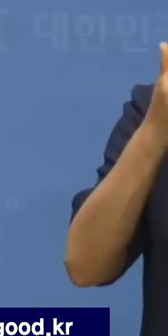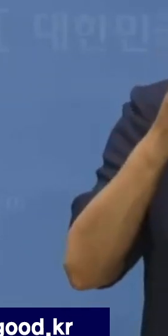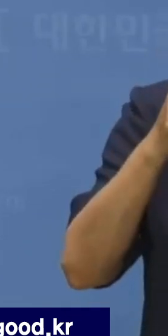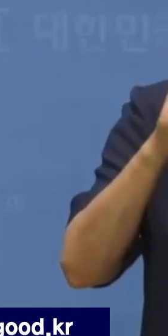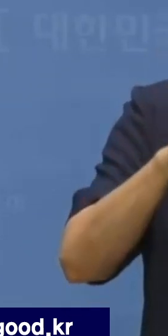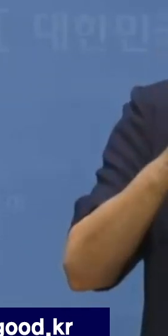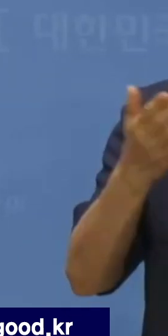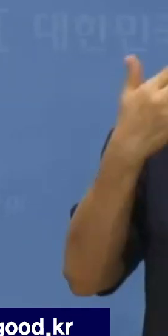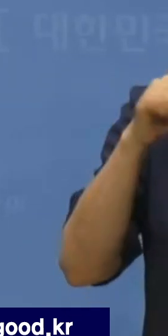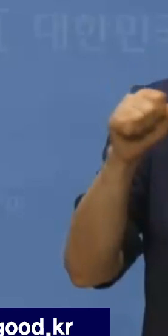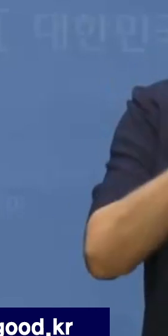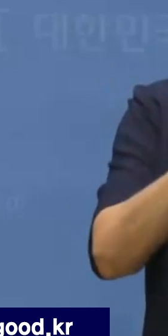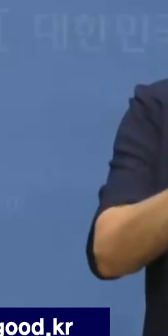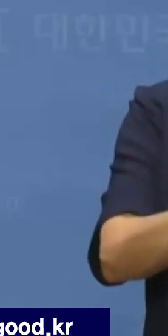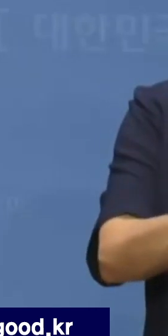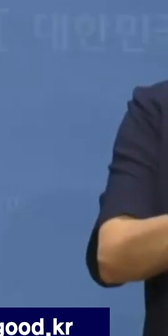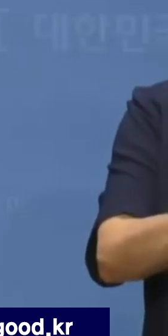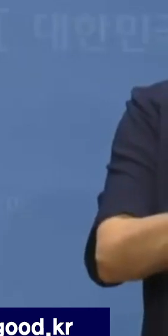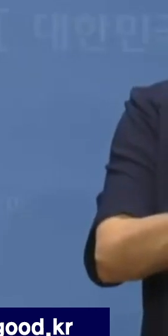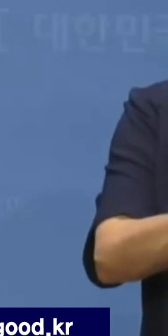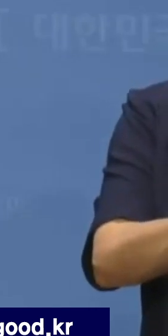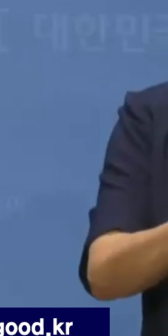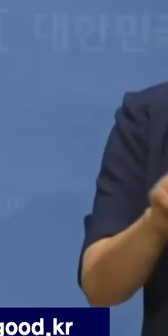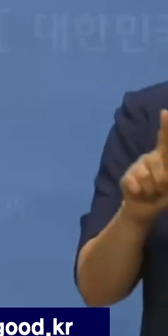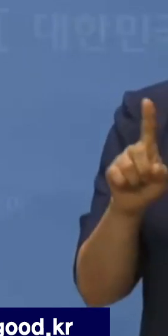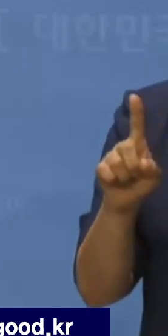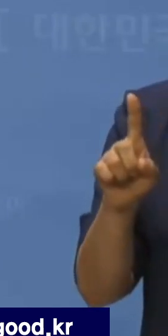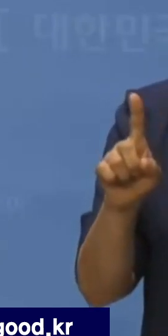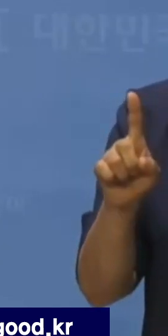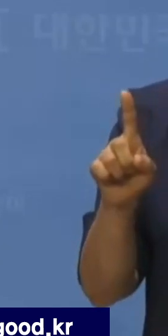학폭 사건을 은폐했다면